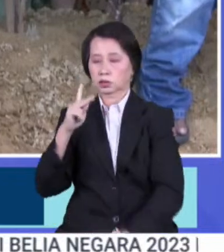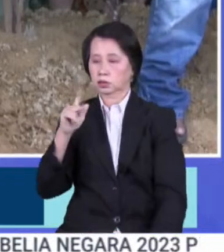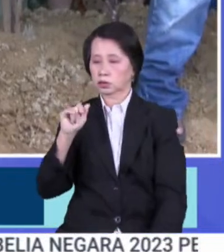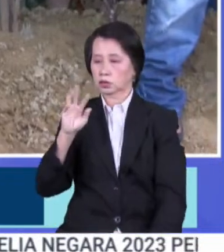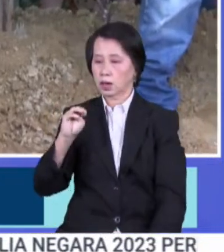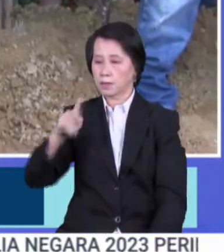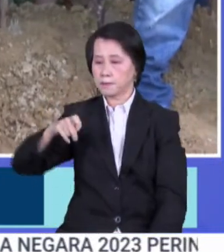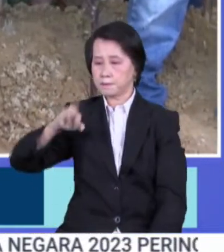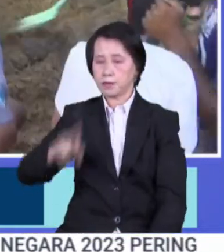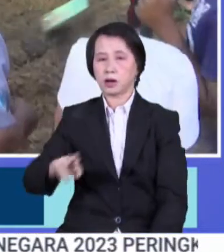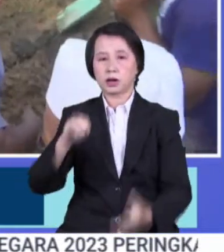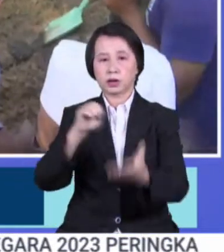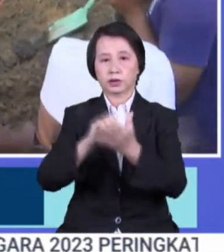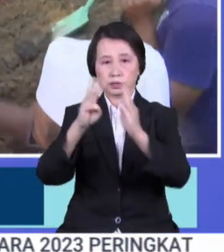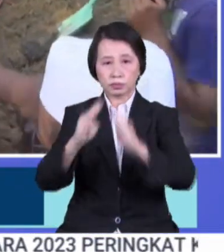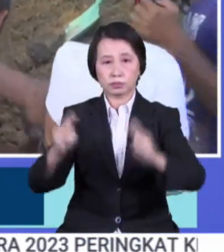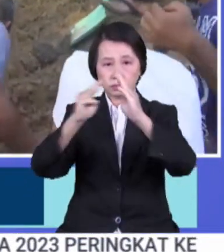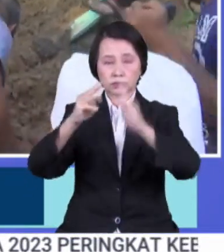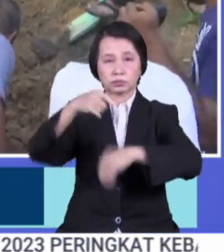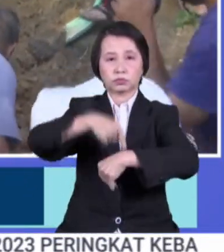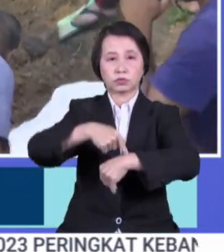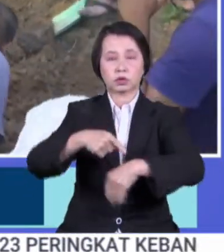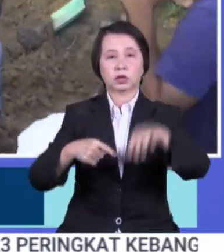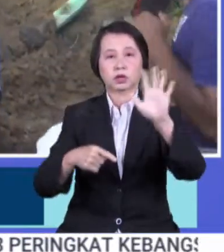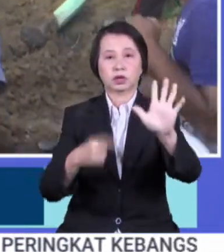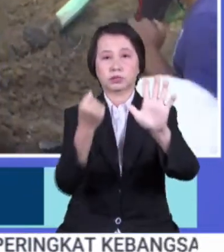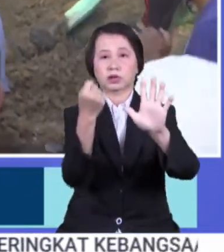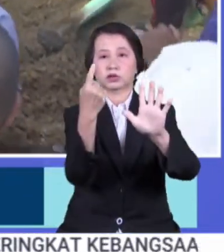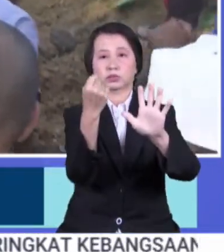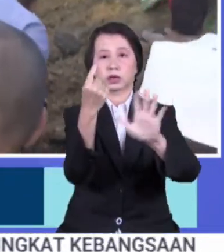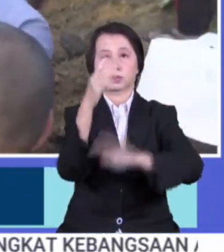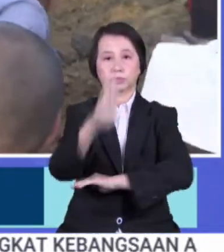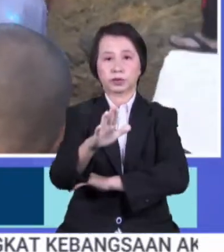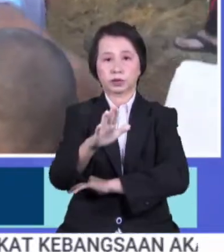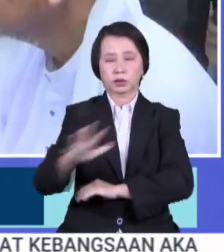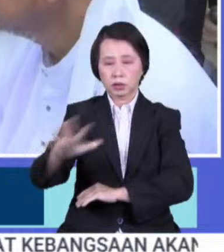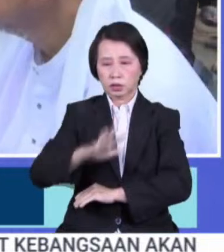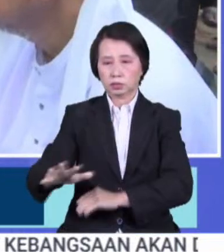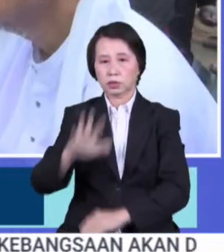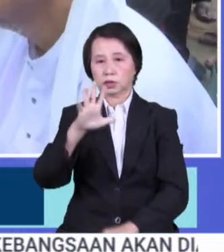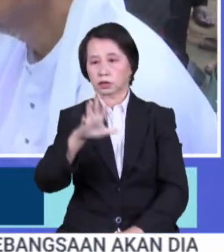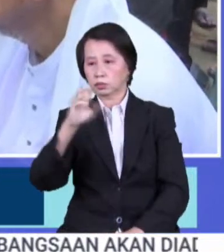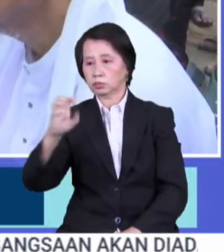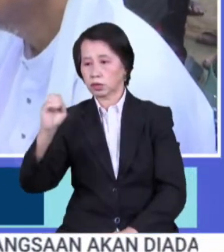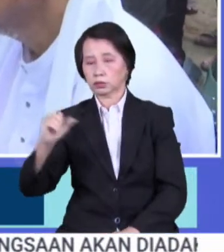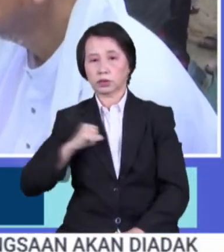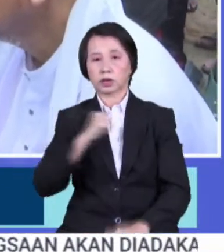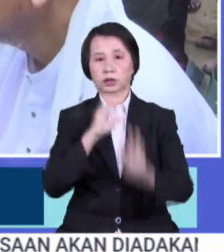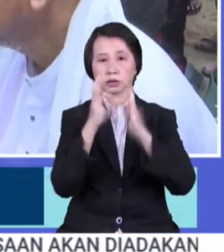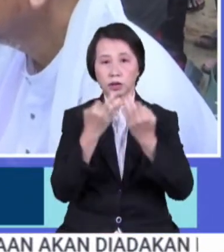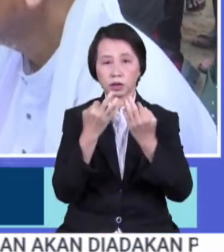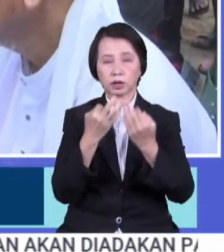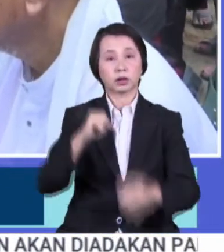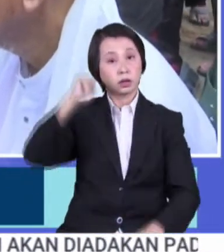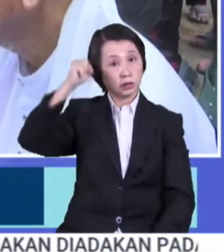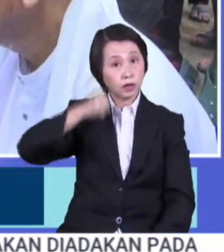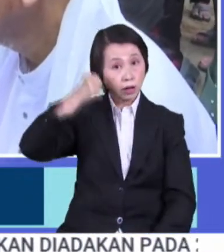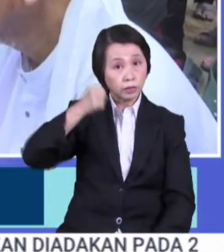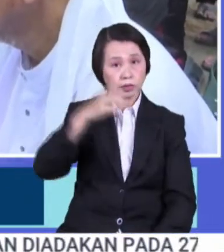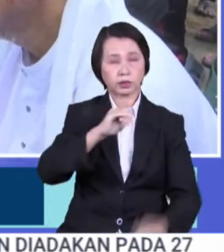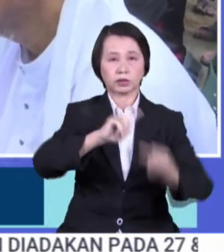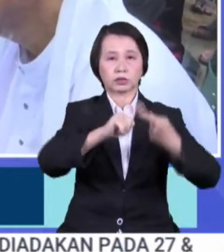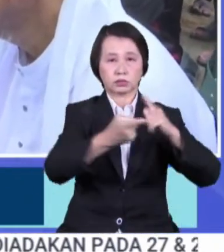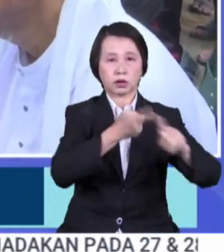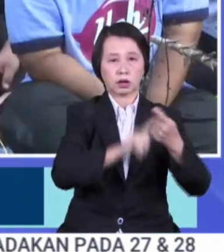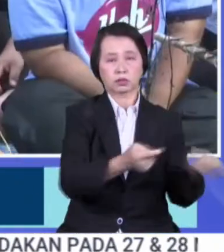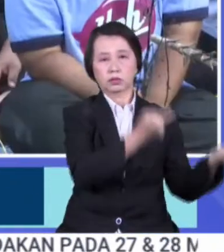dan tiba di Masjid Al-Hadari pada pukul 5.11 petang. Kira-kira 500 ahli keluarga dan saudara mara serta sahabat